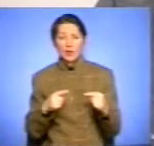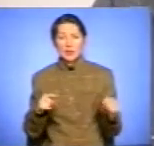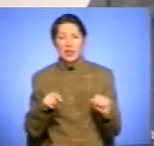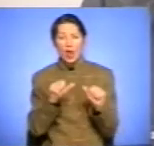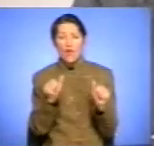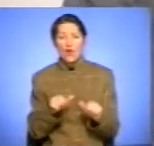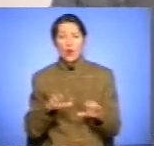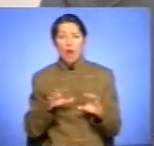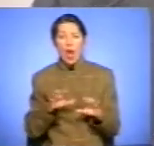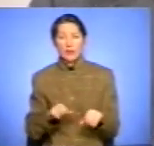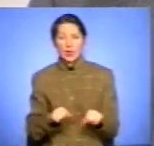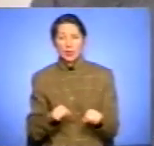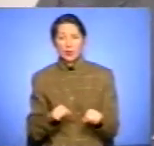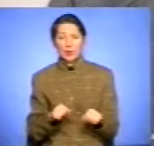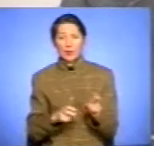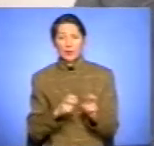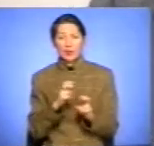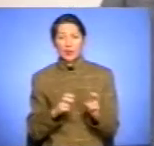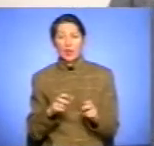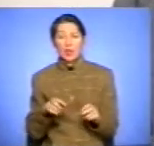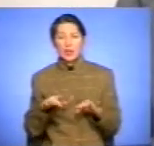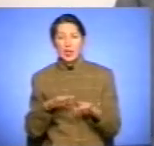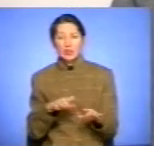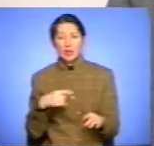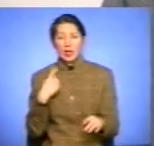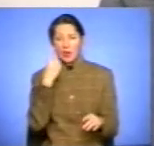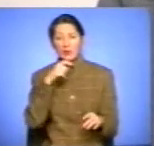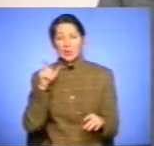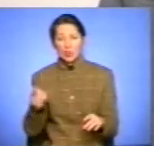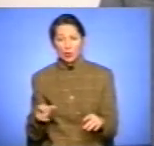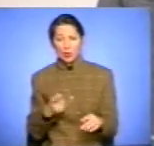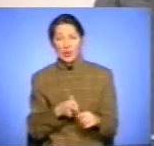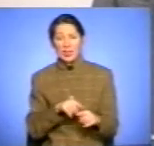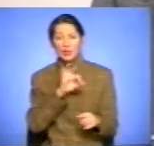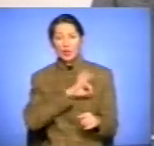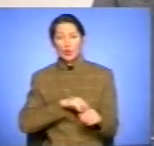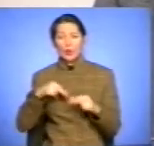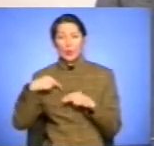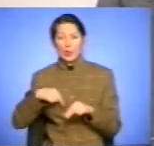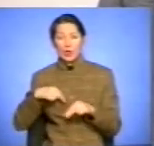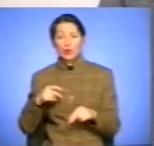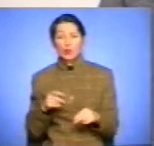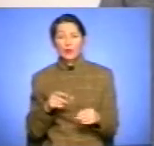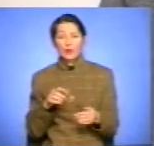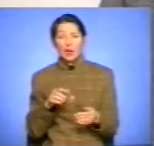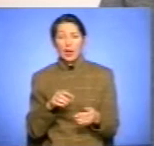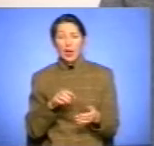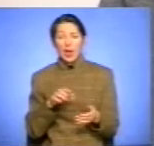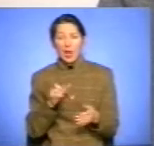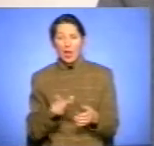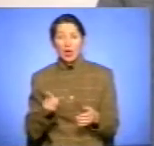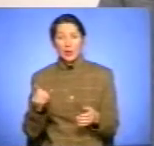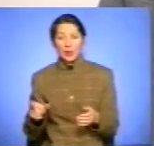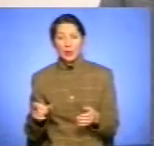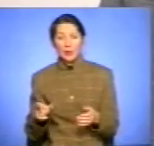підприємницької діяльності фізичних осіб які використовують працю найманих працівників на всіх перевірених підприємствах